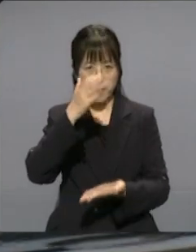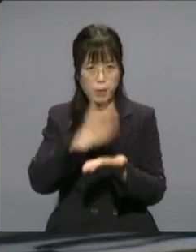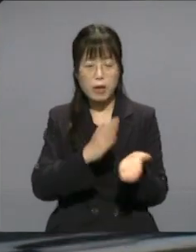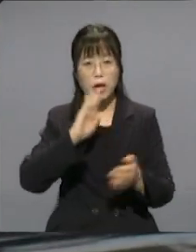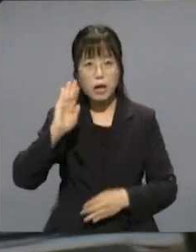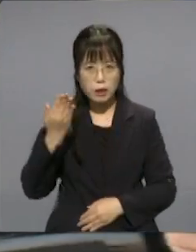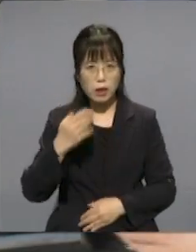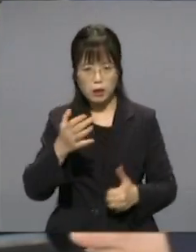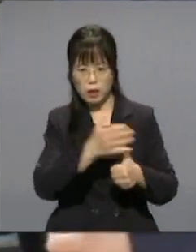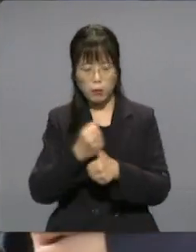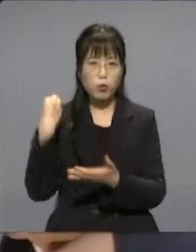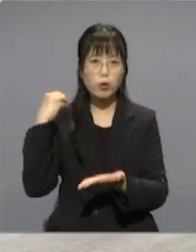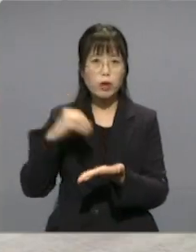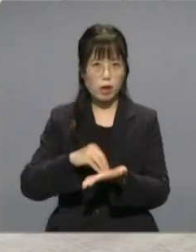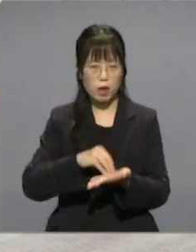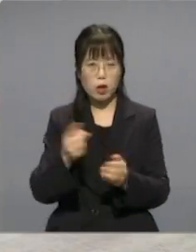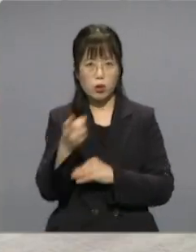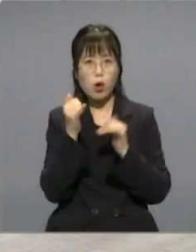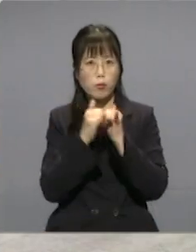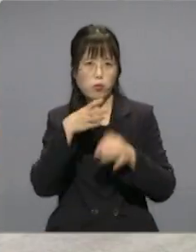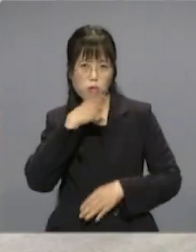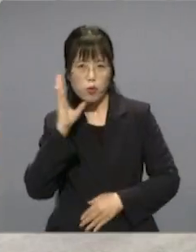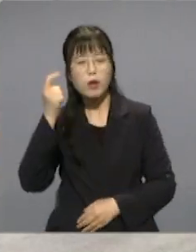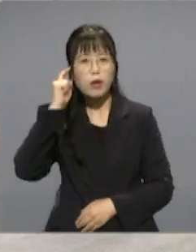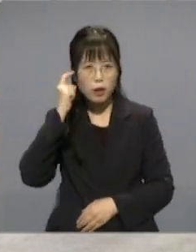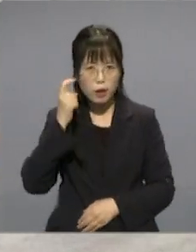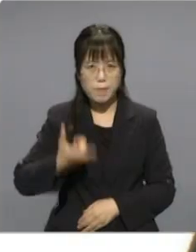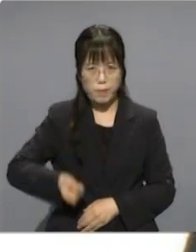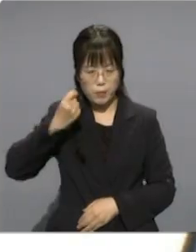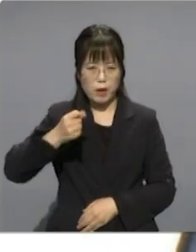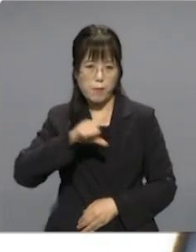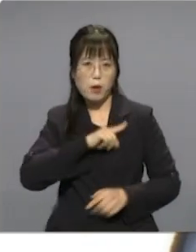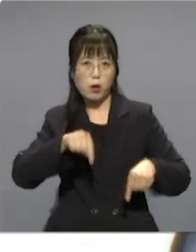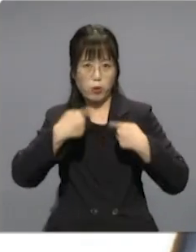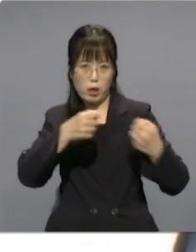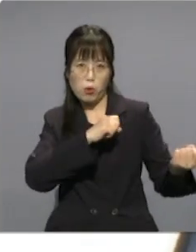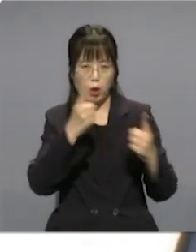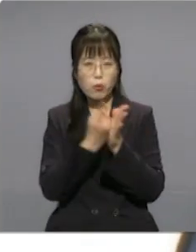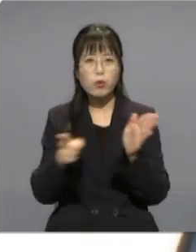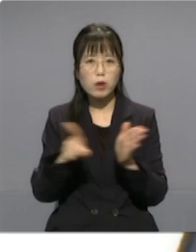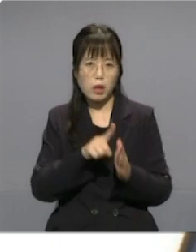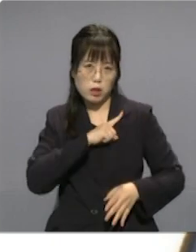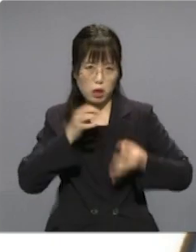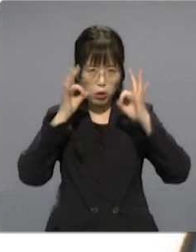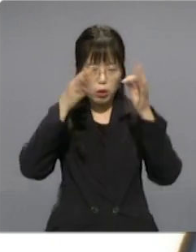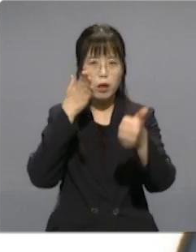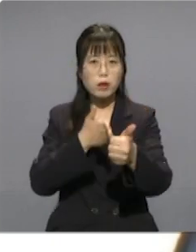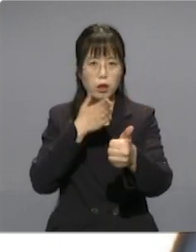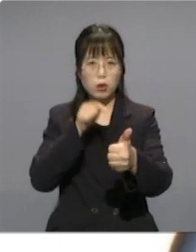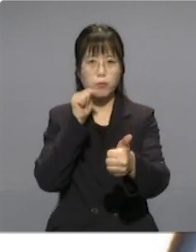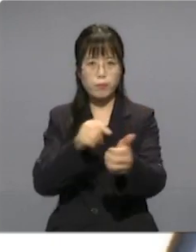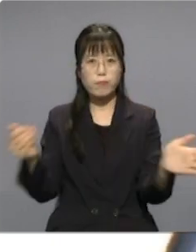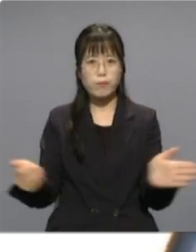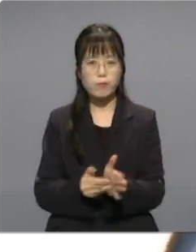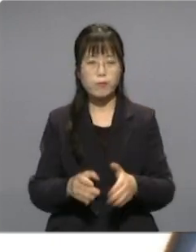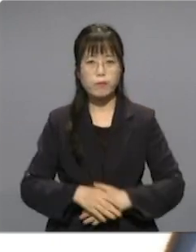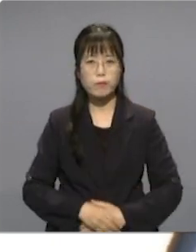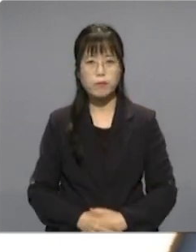한다며 납북 귀환 어부가 고령인 점을 감안해 신속한 명예 회복을 위해 최선을 다해달라고 지시했습니다.